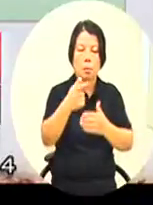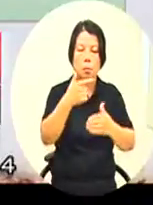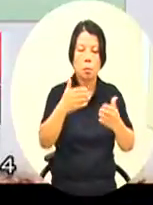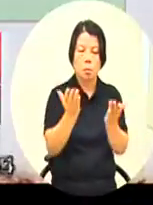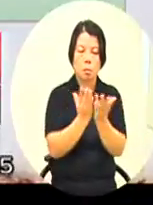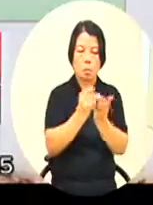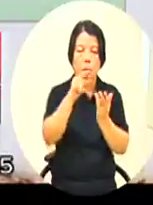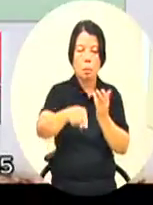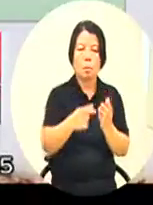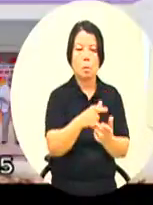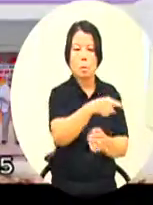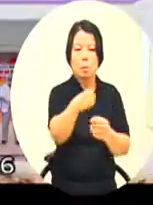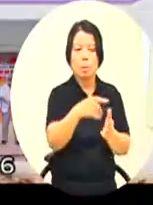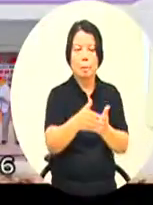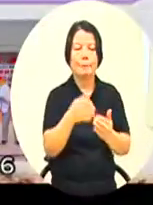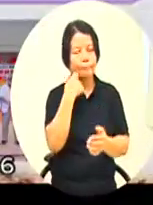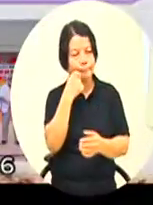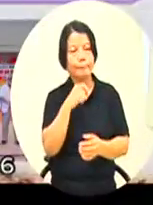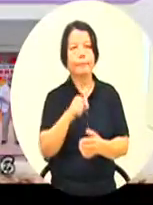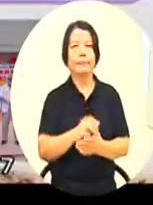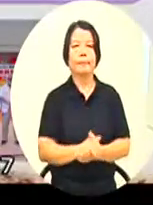的回响。